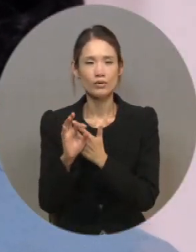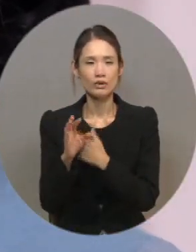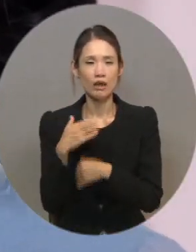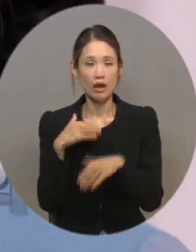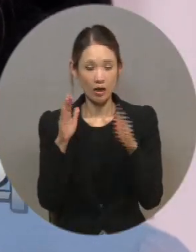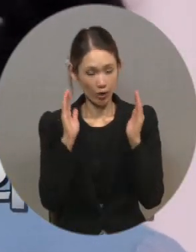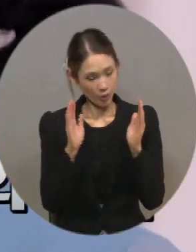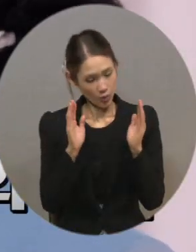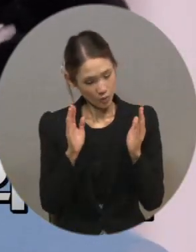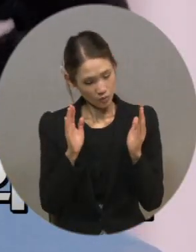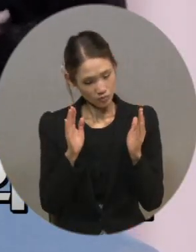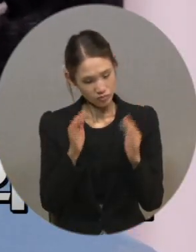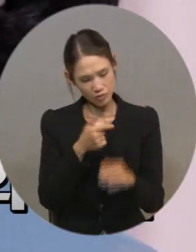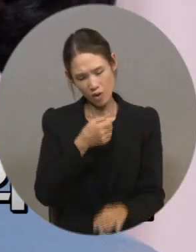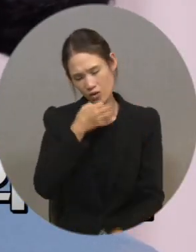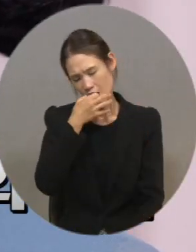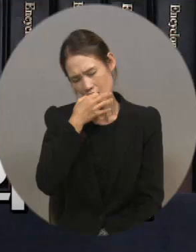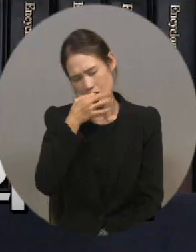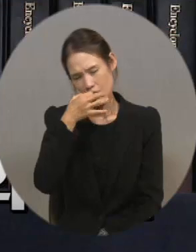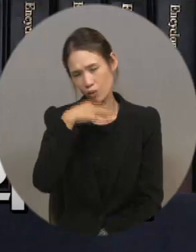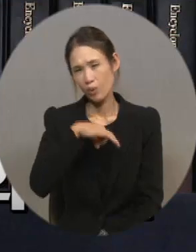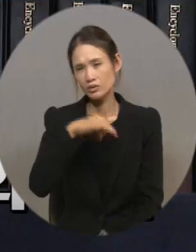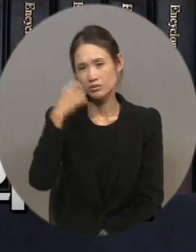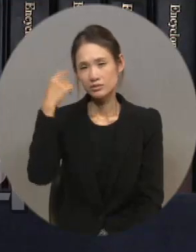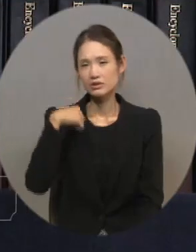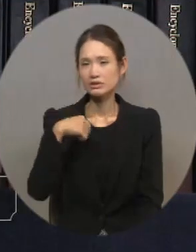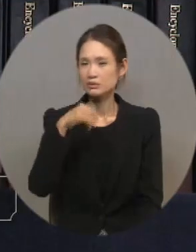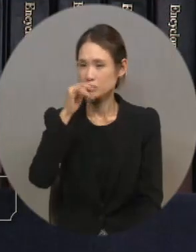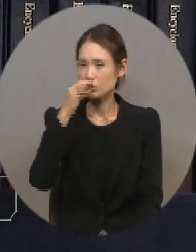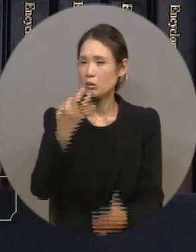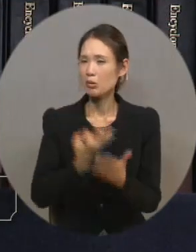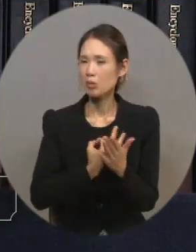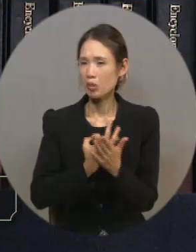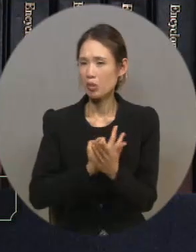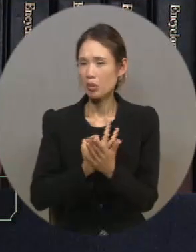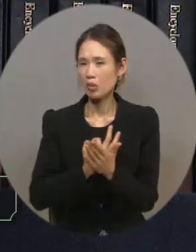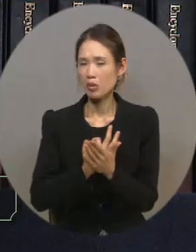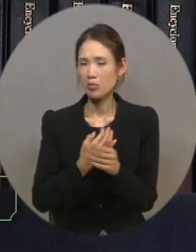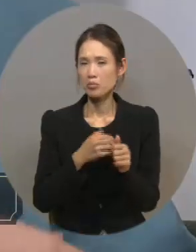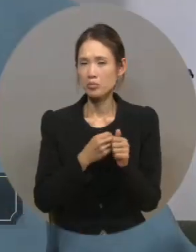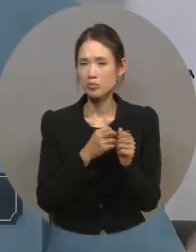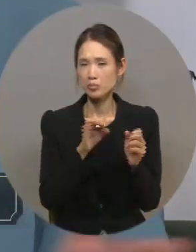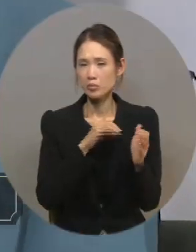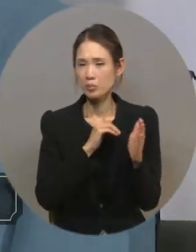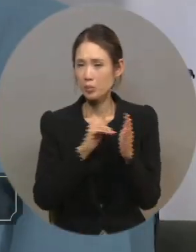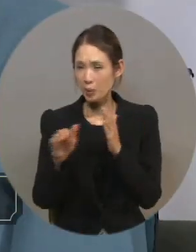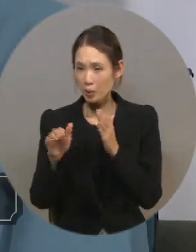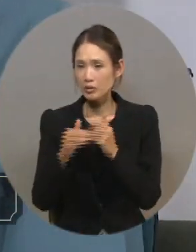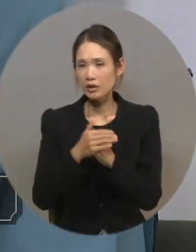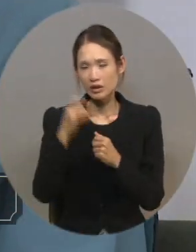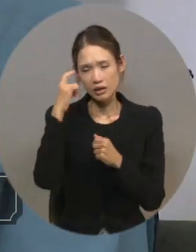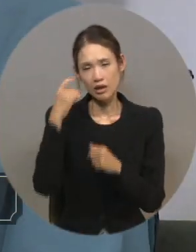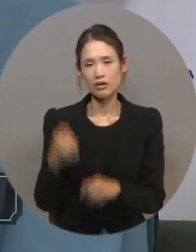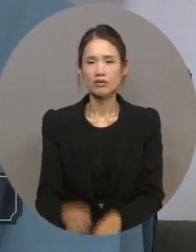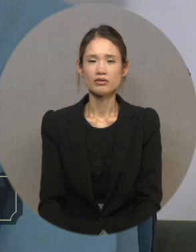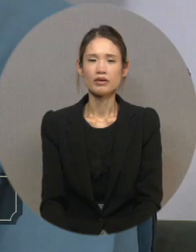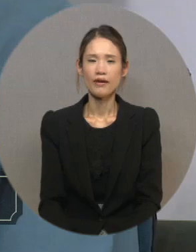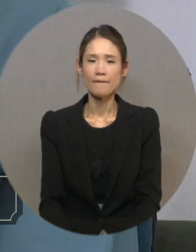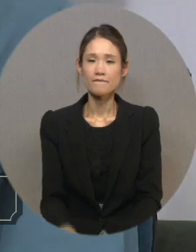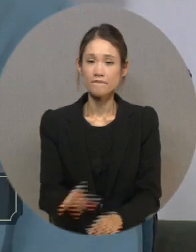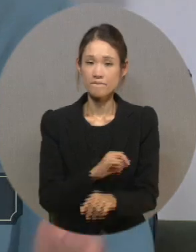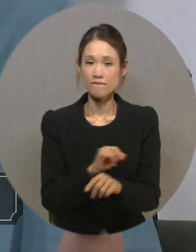공부를 한다는 게 너무 이기적으로 느껴지는, 돈 벌어야 되니까. 예, 돈 벌어서 보내줘야 된다라고 생각을 한 것 같아요. 특히나